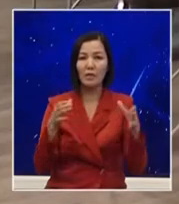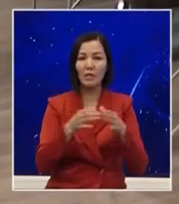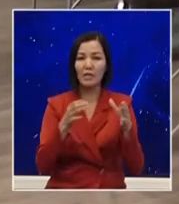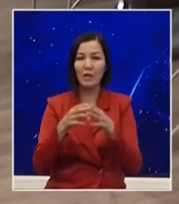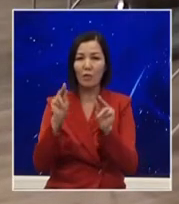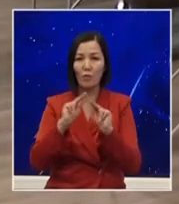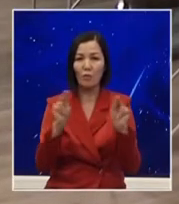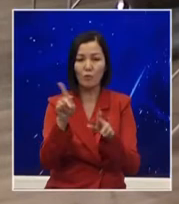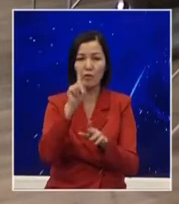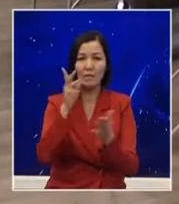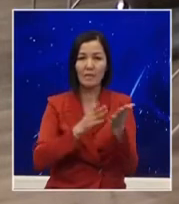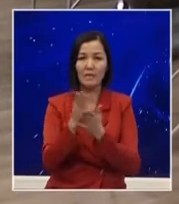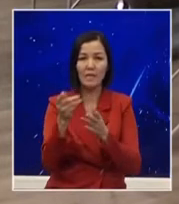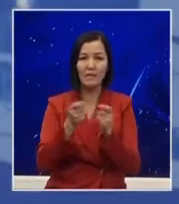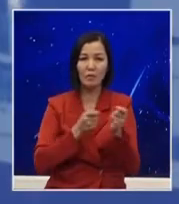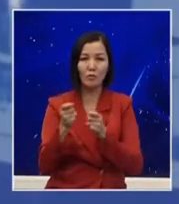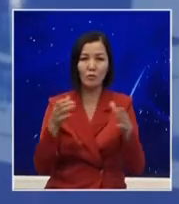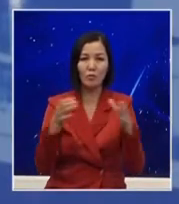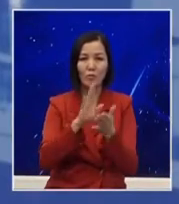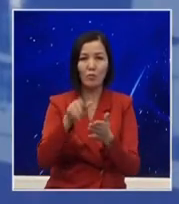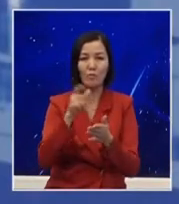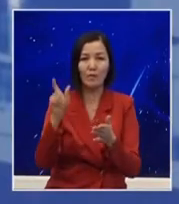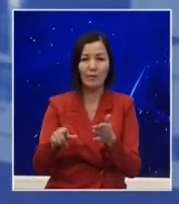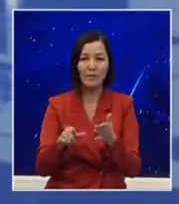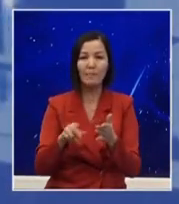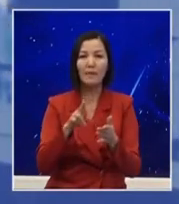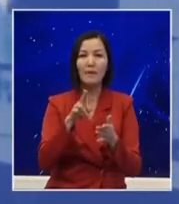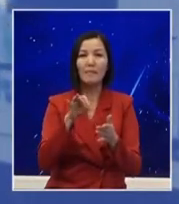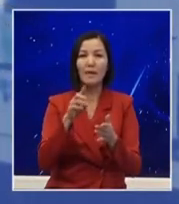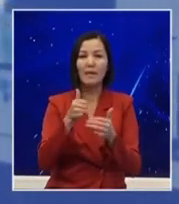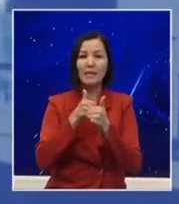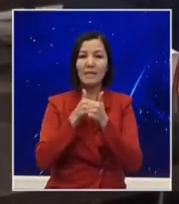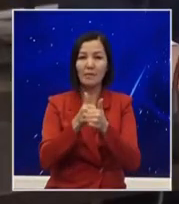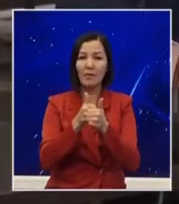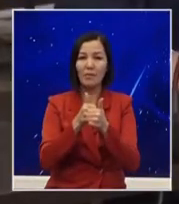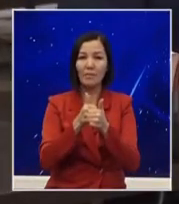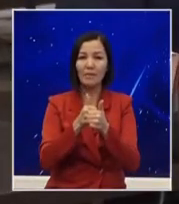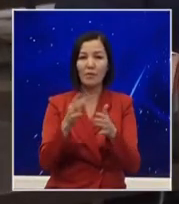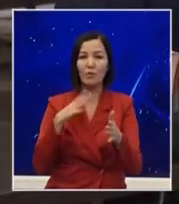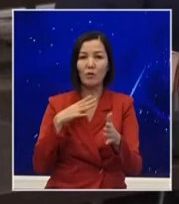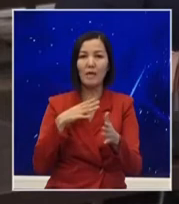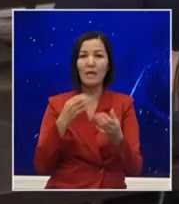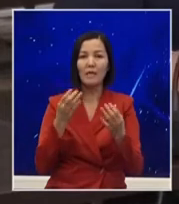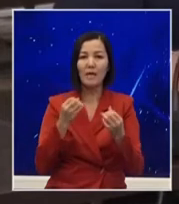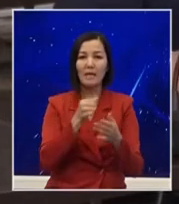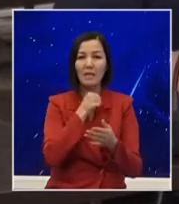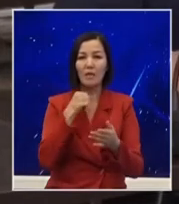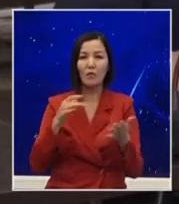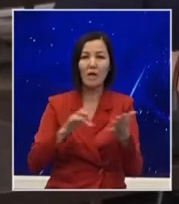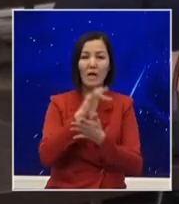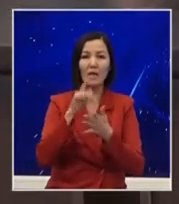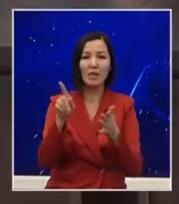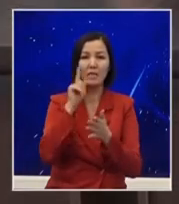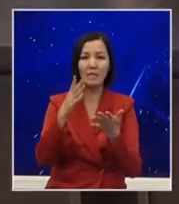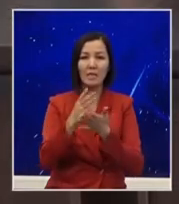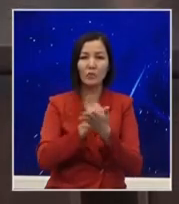оқытушысы, жастар саясаты жөніндегі бөлім башысы, проректордың тәрбиесі жөніндегі орынбасар болды. Сонымен қатар Талдықорған